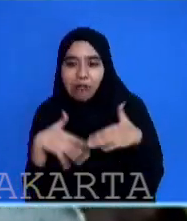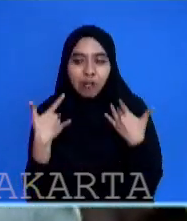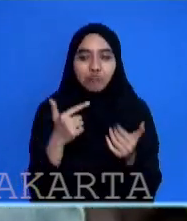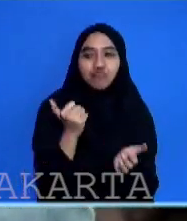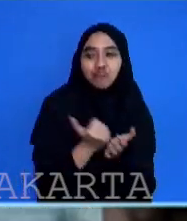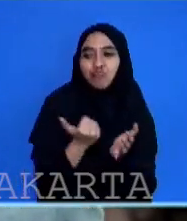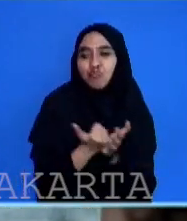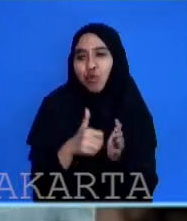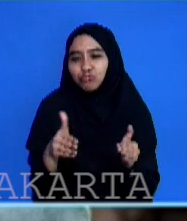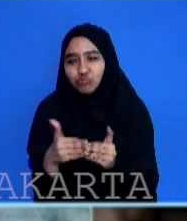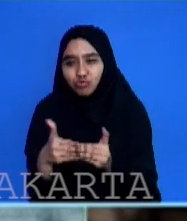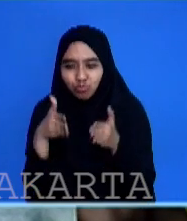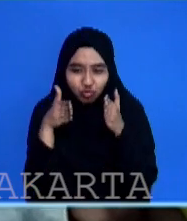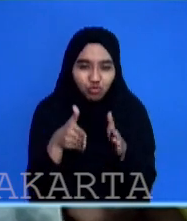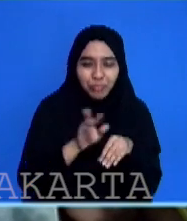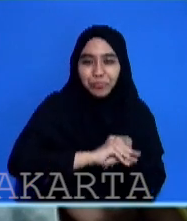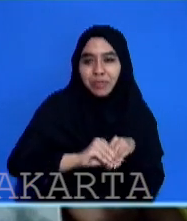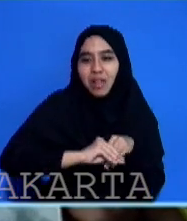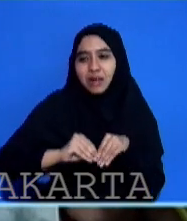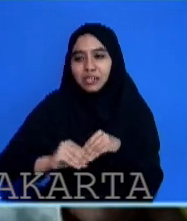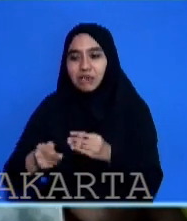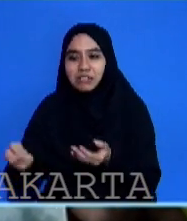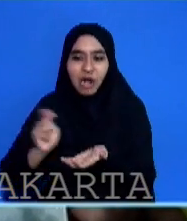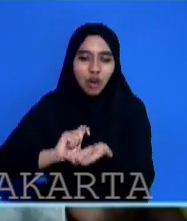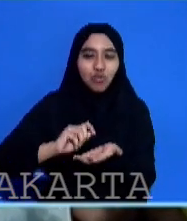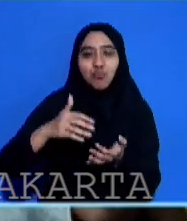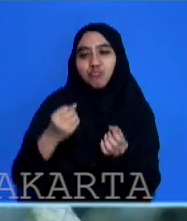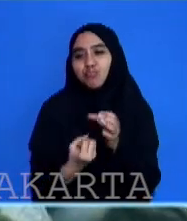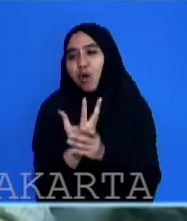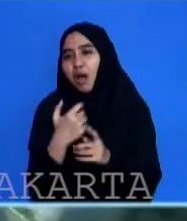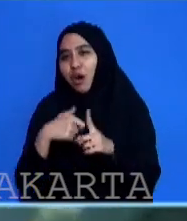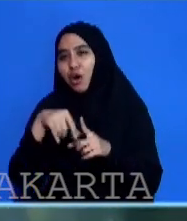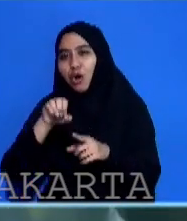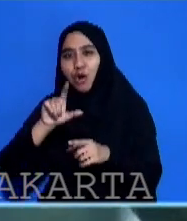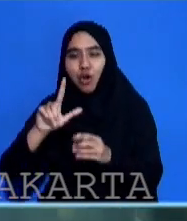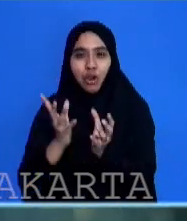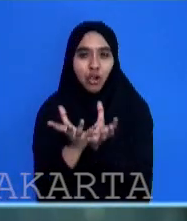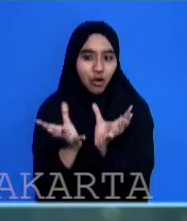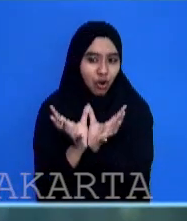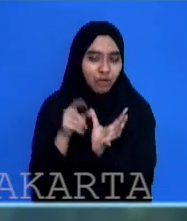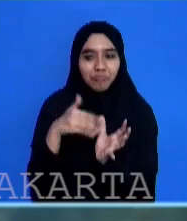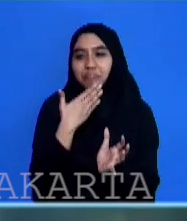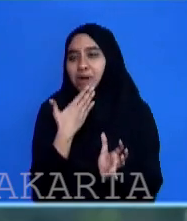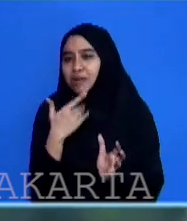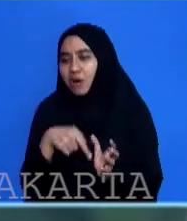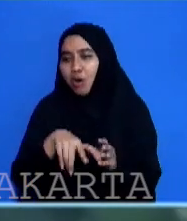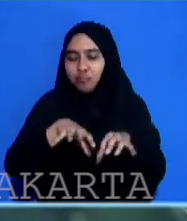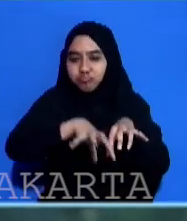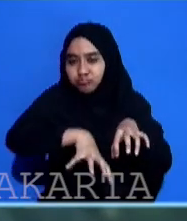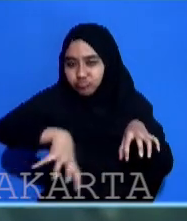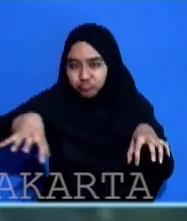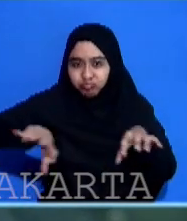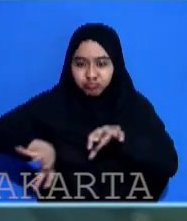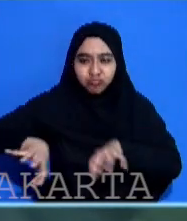kembang ikelen asuksi kathadangang tpangi